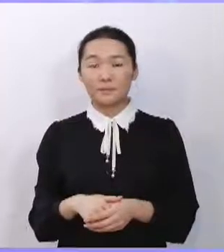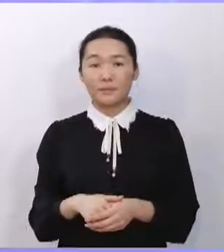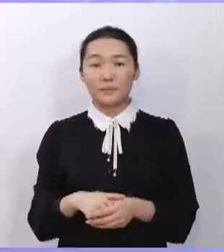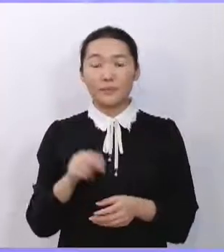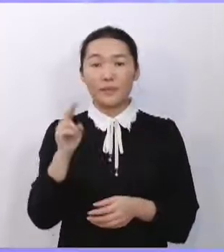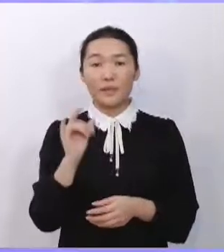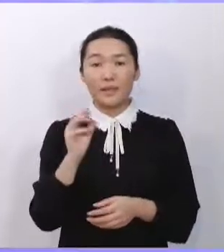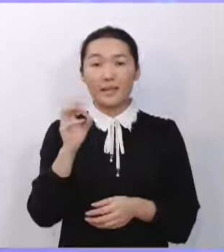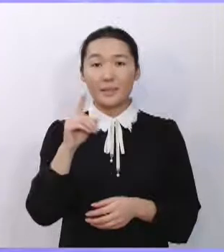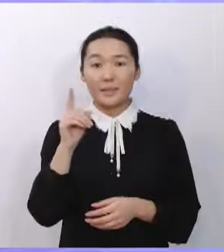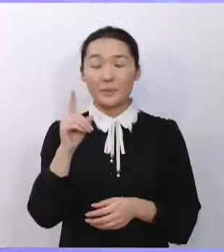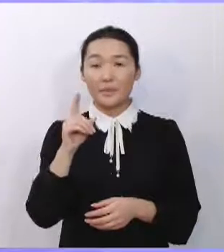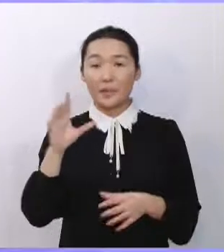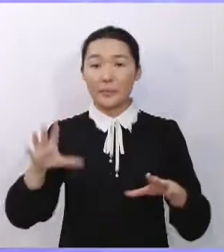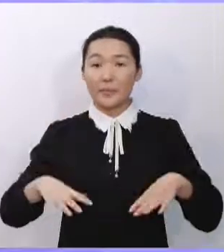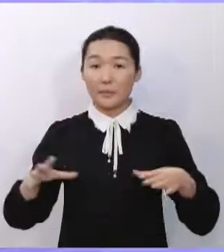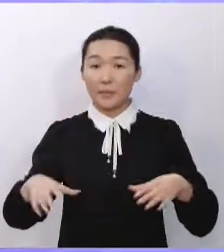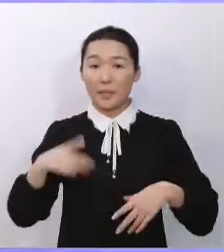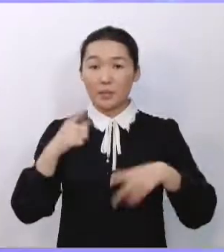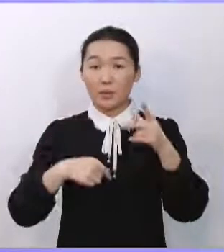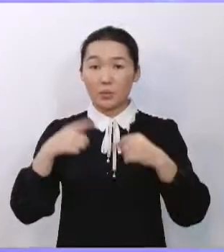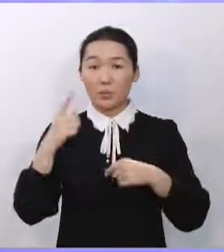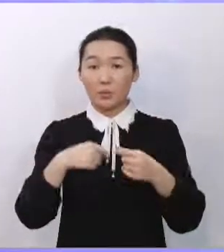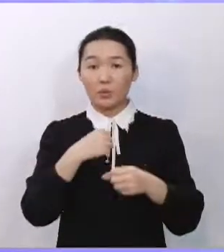Кымыз албетте бээнин сүтүнөн жасалат.